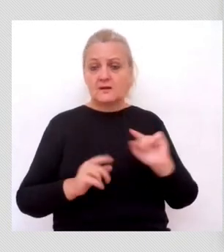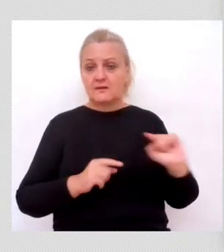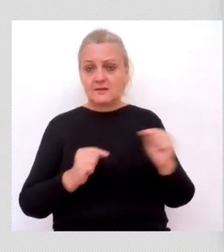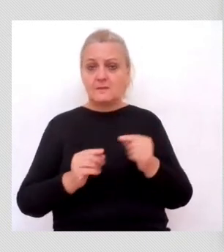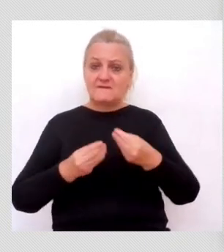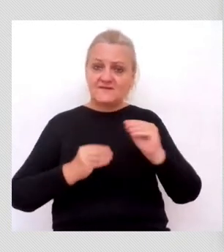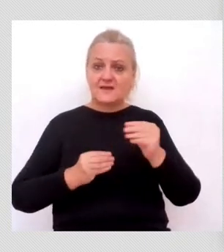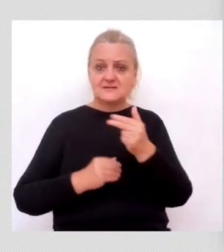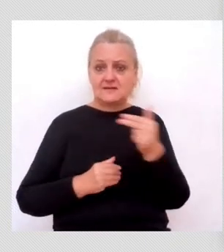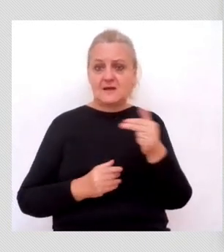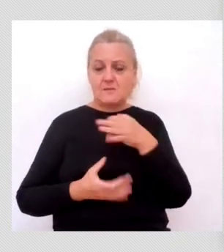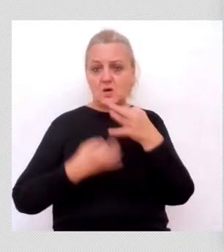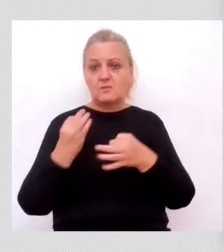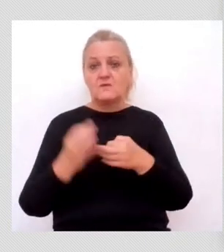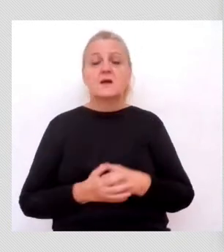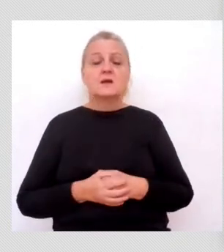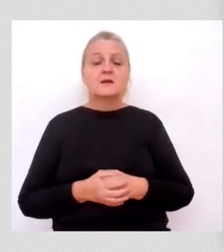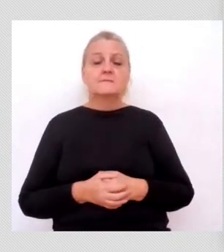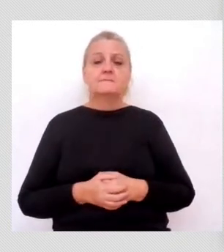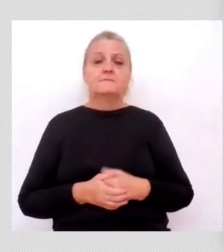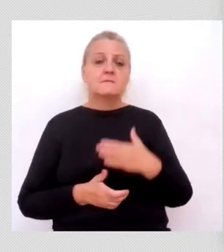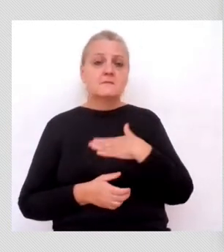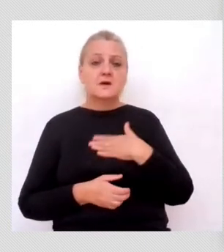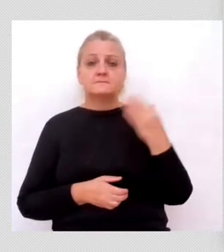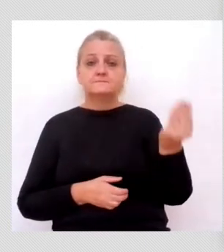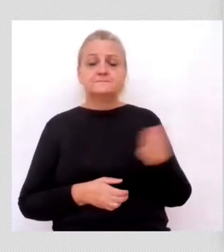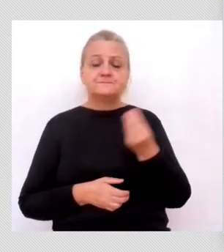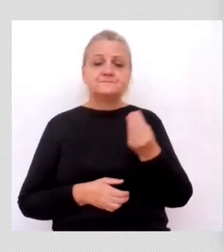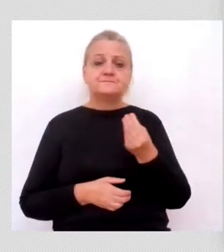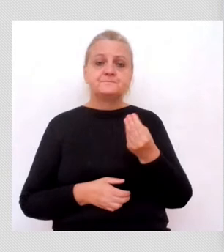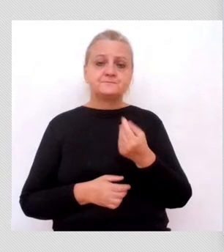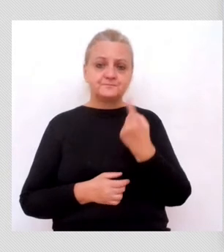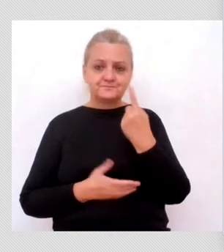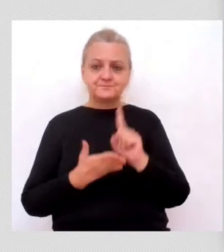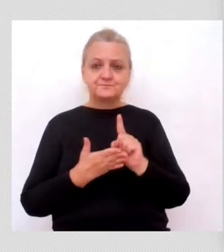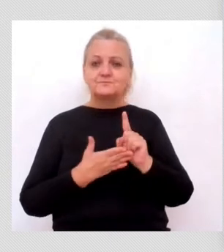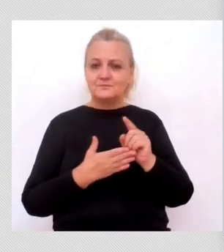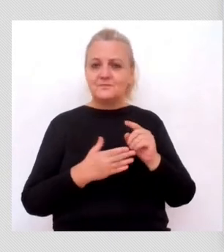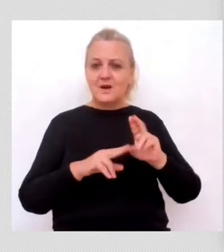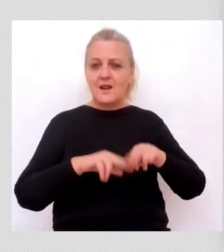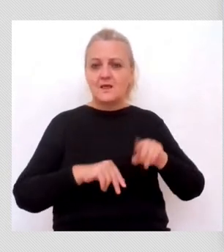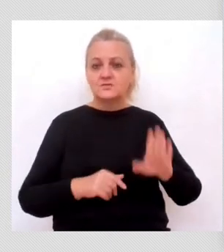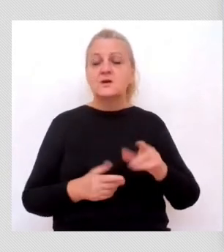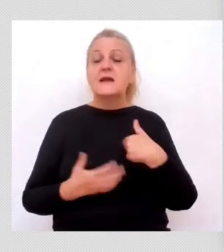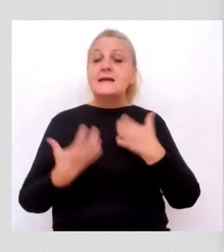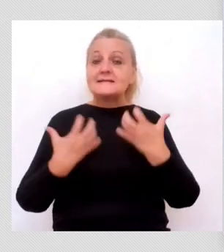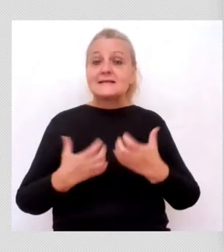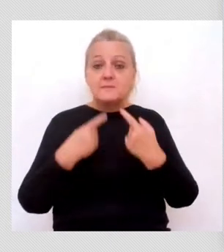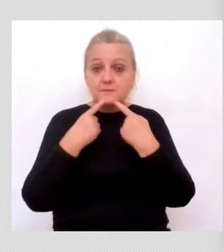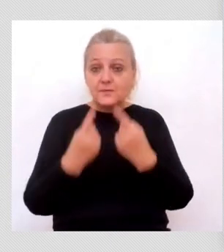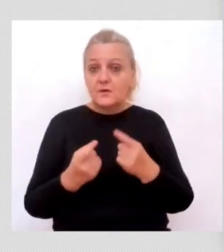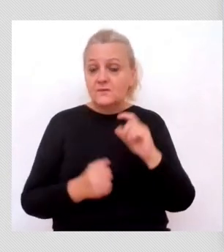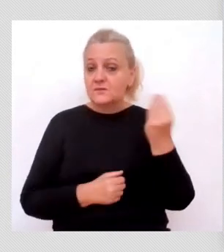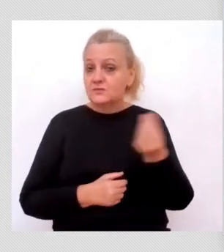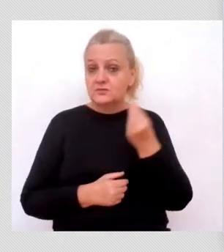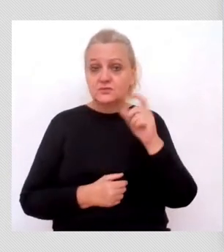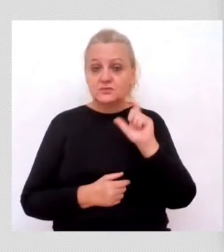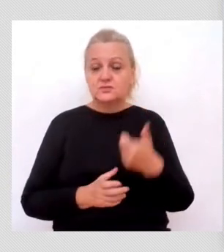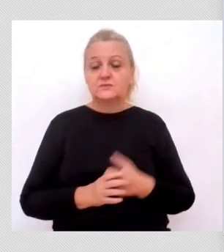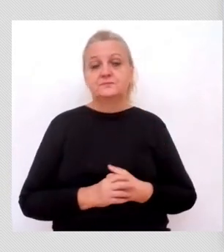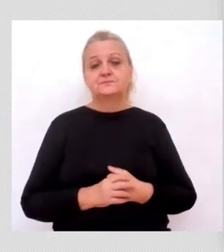poszerzyła. Mam jeszcze tam niecałą minutę, więc chcę tylko zwrócić uwagę na może